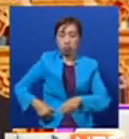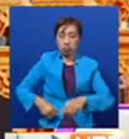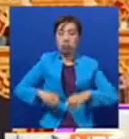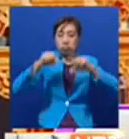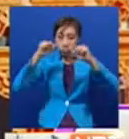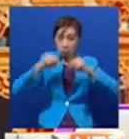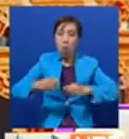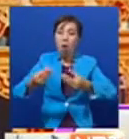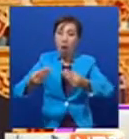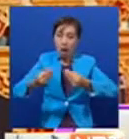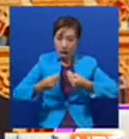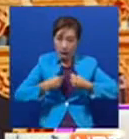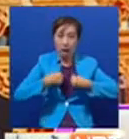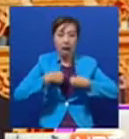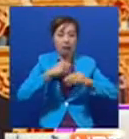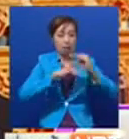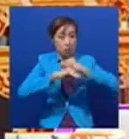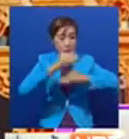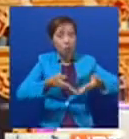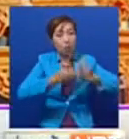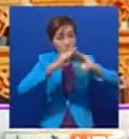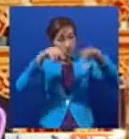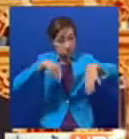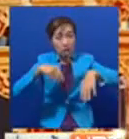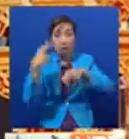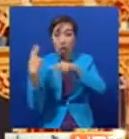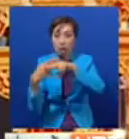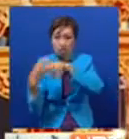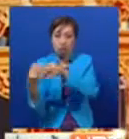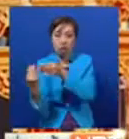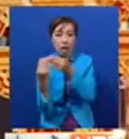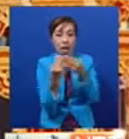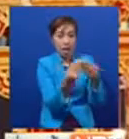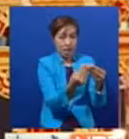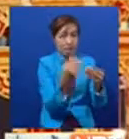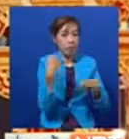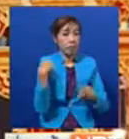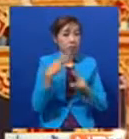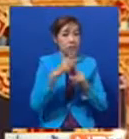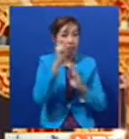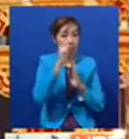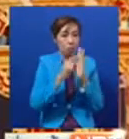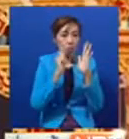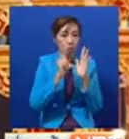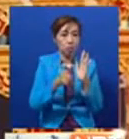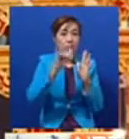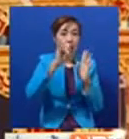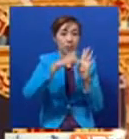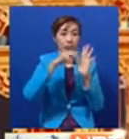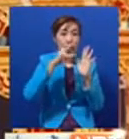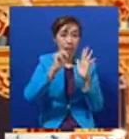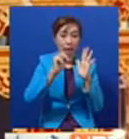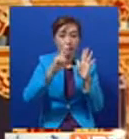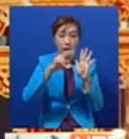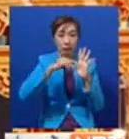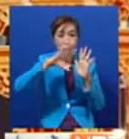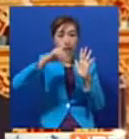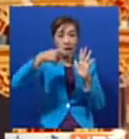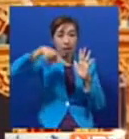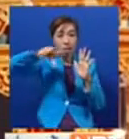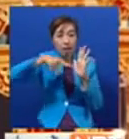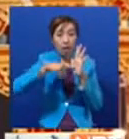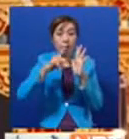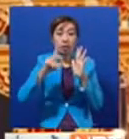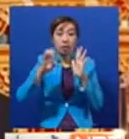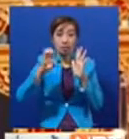และได้รับพระราชทานนามมาด้วยชื่อว่าอุทยานราชพักซึ่งมีความหมายว่าอุทยาน